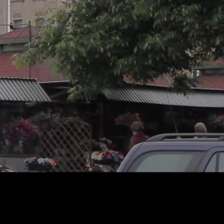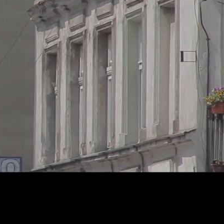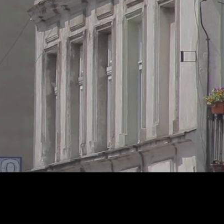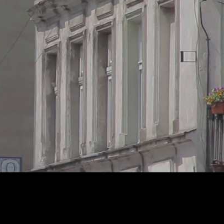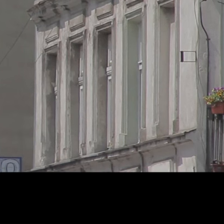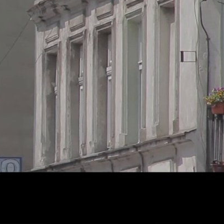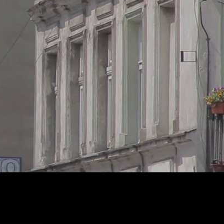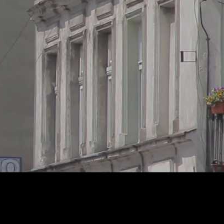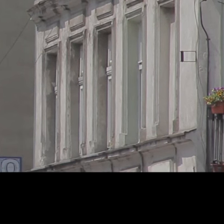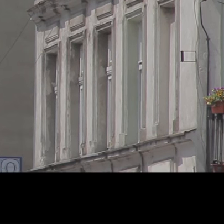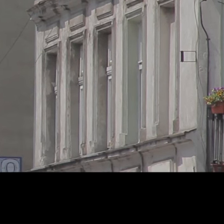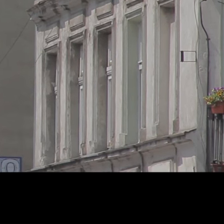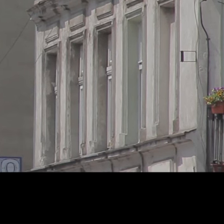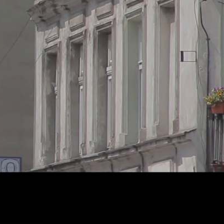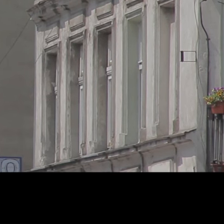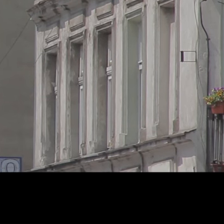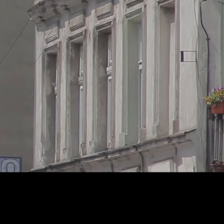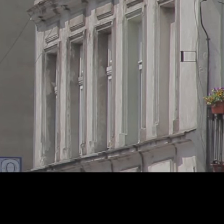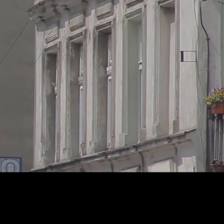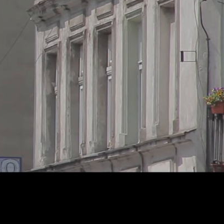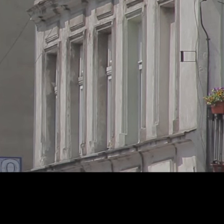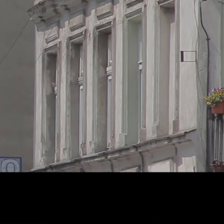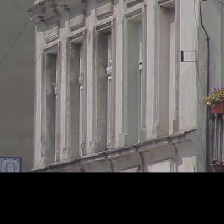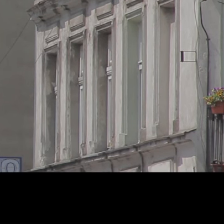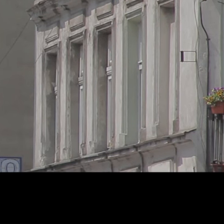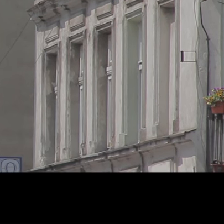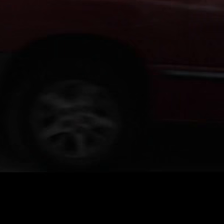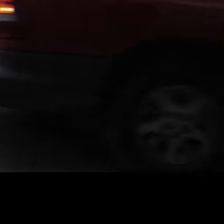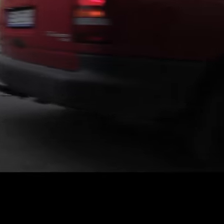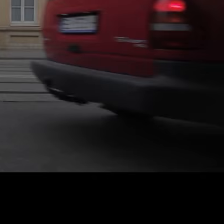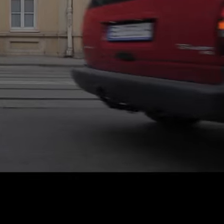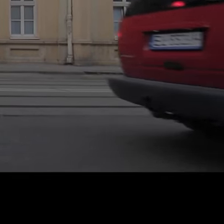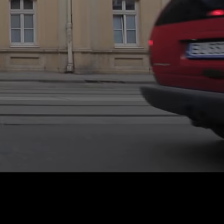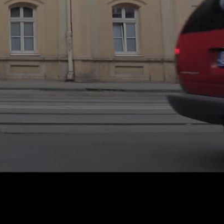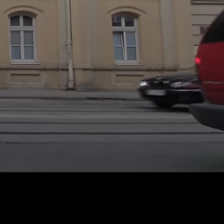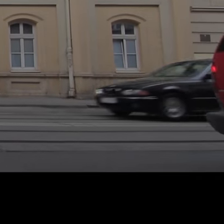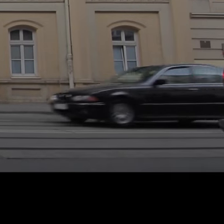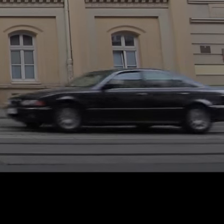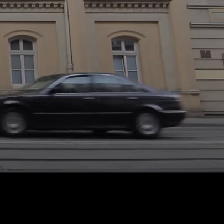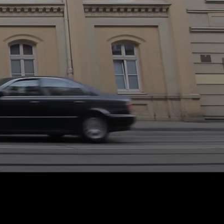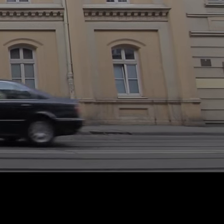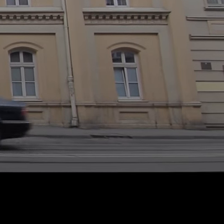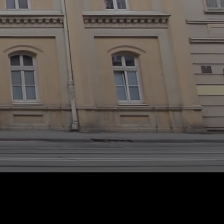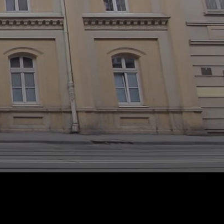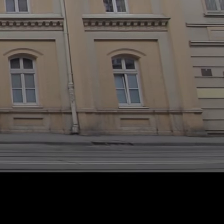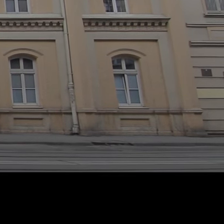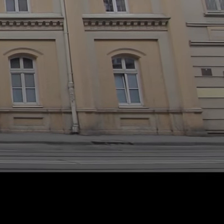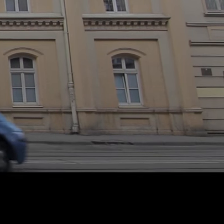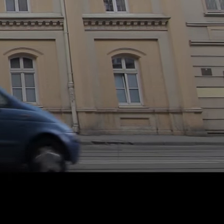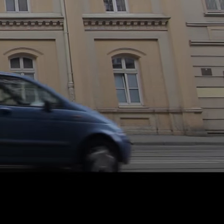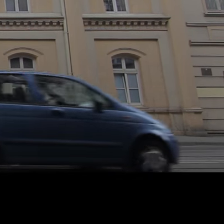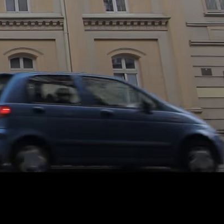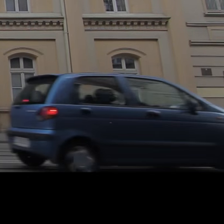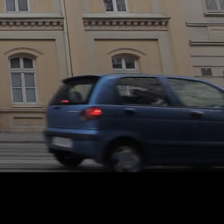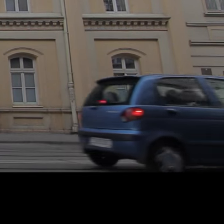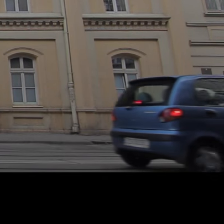początkowym okresie, do I wojny światowej, powstaje tutaj niewiele budynków użyteczności publicznej. Więzienie, szpital